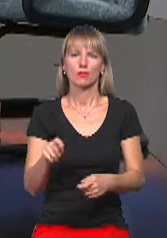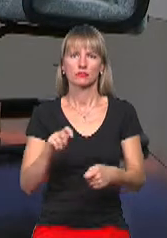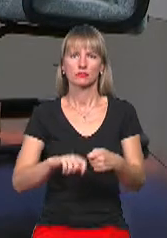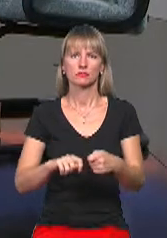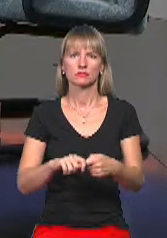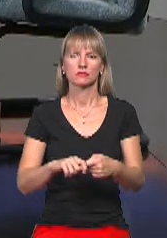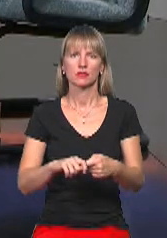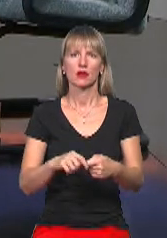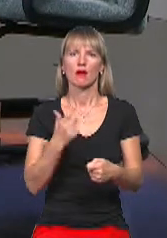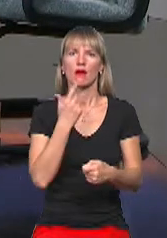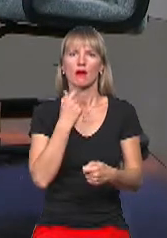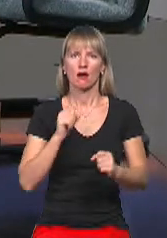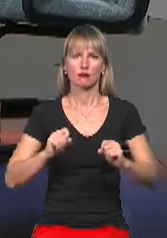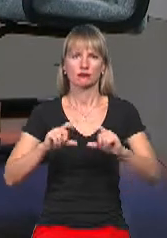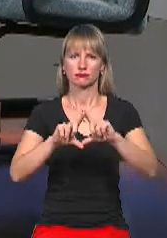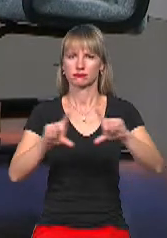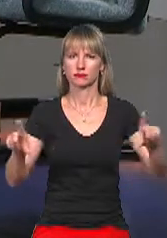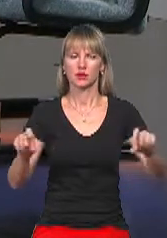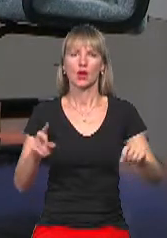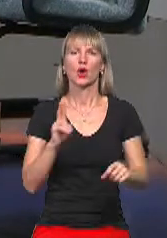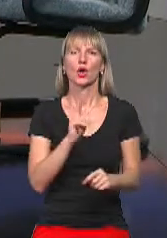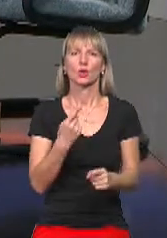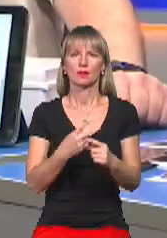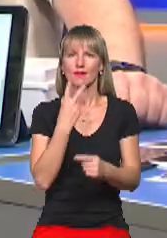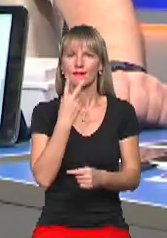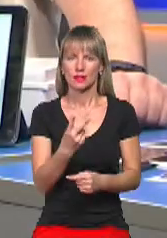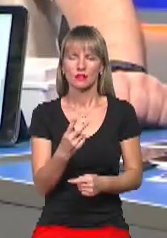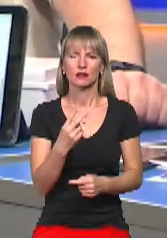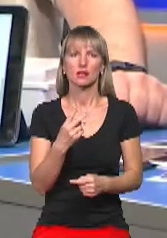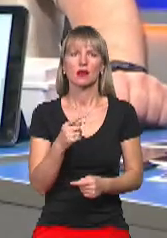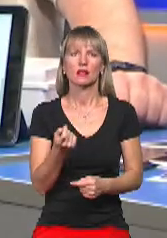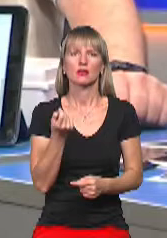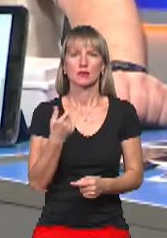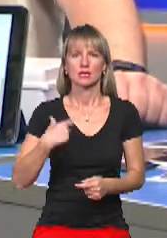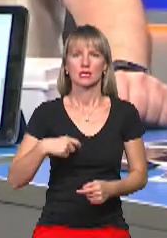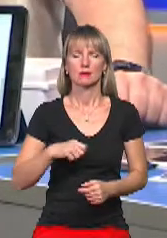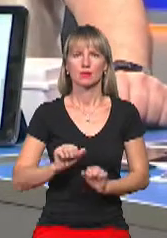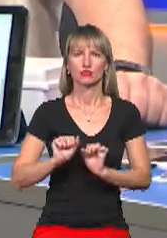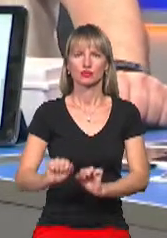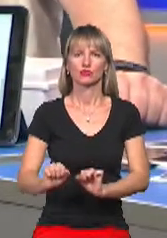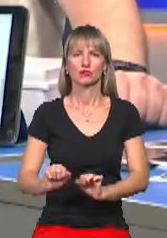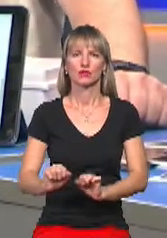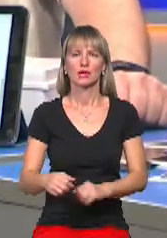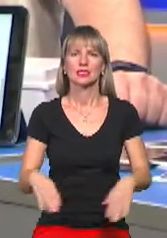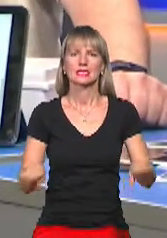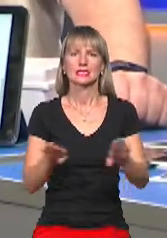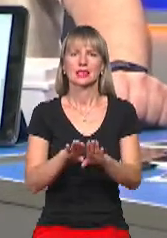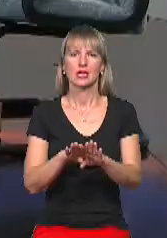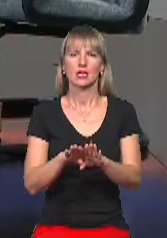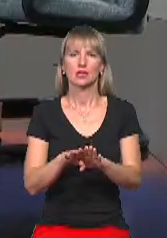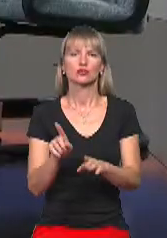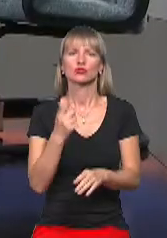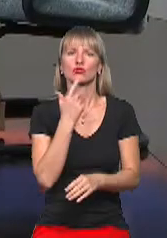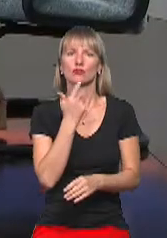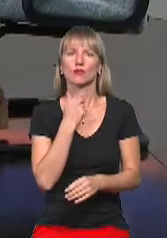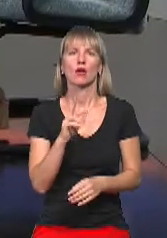города окрасились в красный, те, кто за этим наблюдал и смотрел, они хоть немножко себя обезопасили. То есть закрыли, а что червоний?